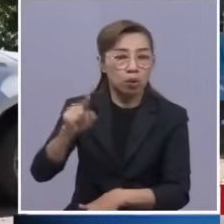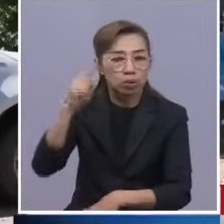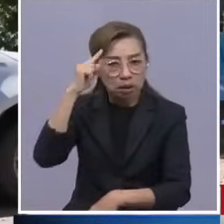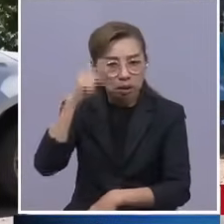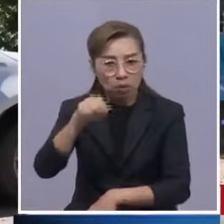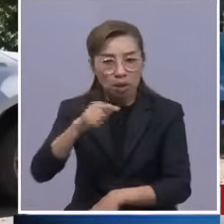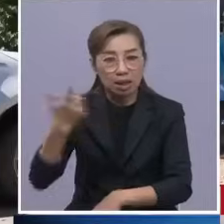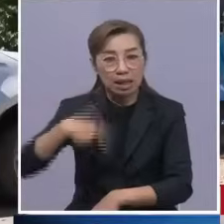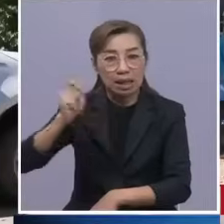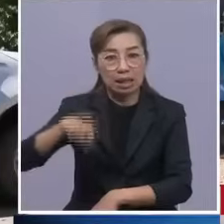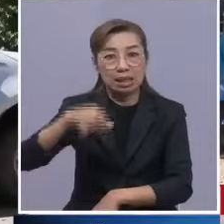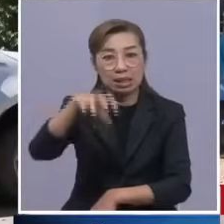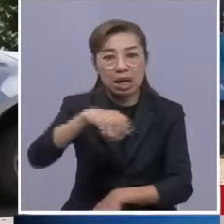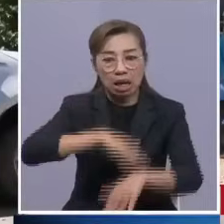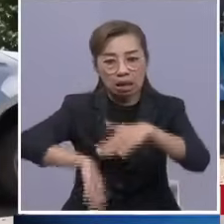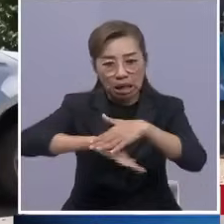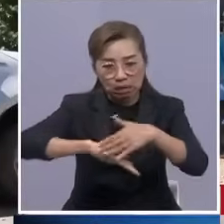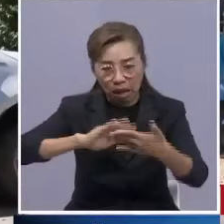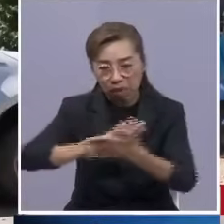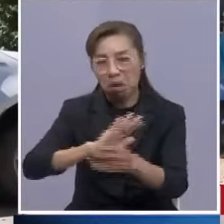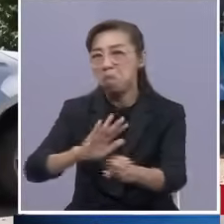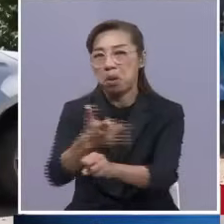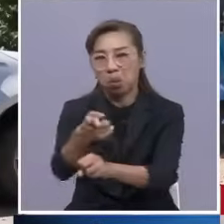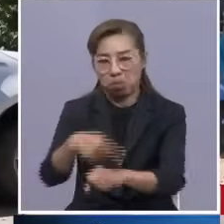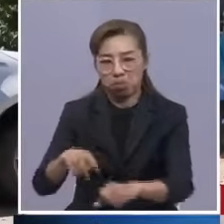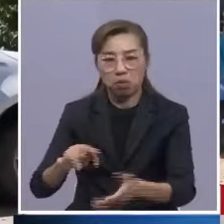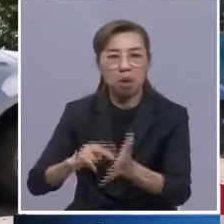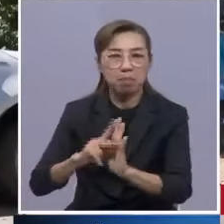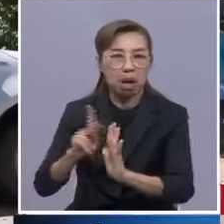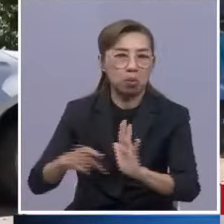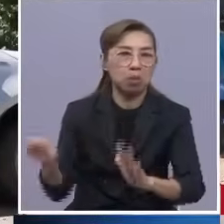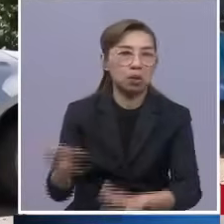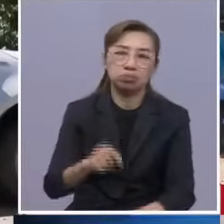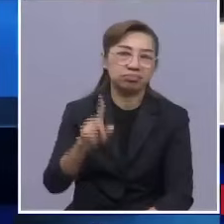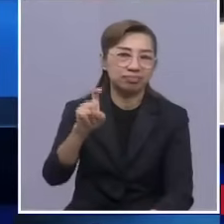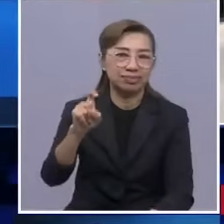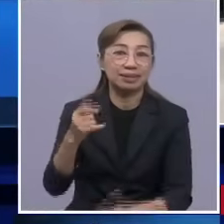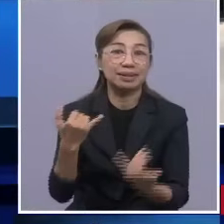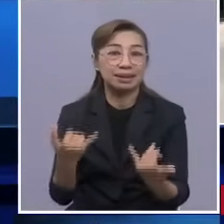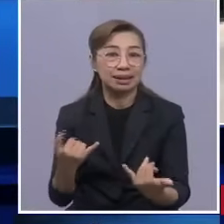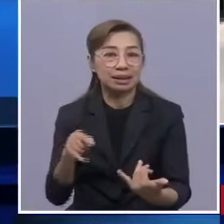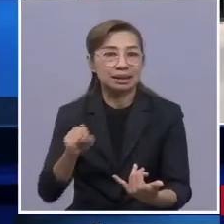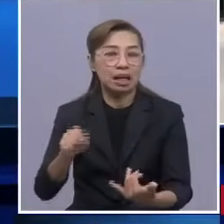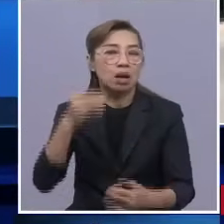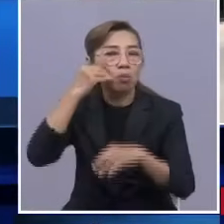ที่จะหลักฐานชัดเจนที่จะเอาความผิดกับลุงพลได้ครับและนี่คือความคืบหน้าล่าสุดที่เกิดขึ้นที่บ้านกกอกครับ